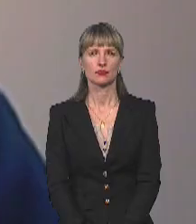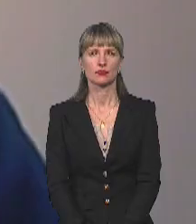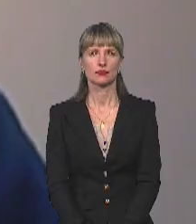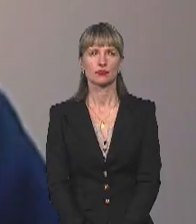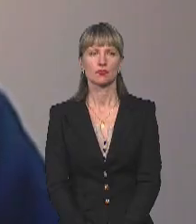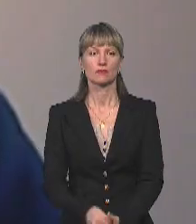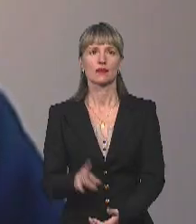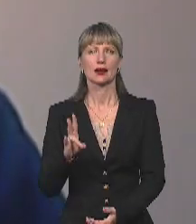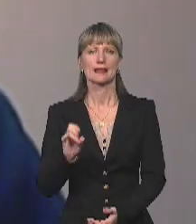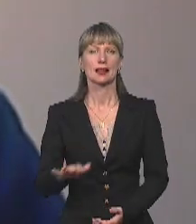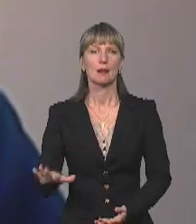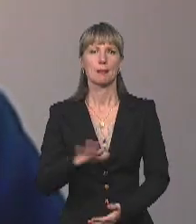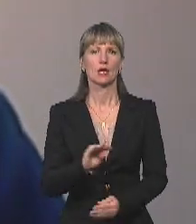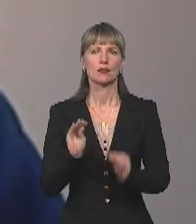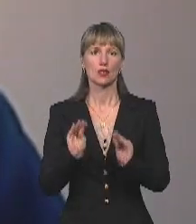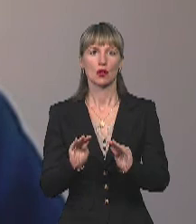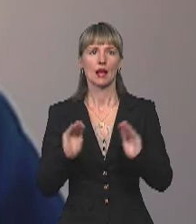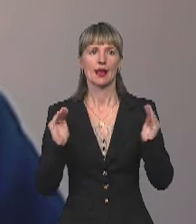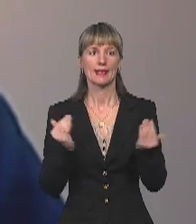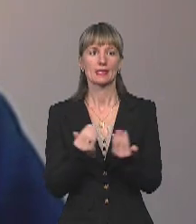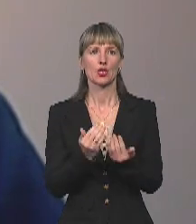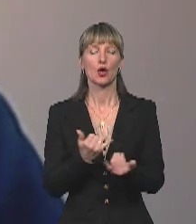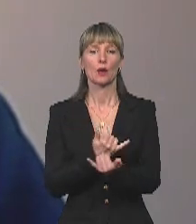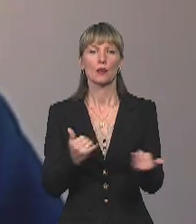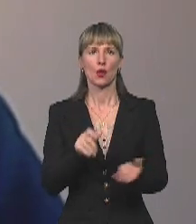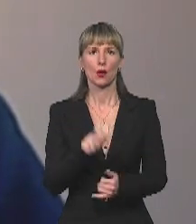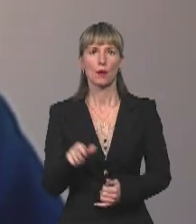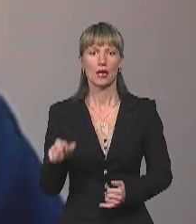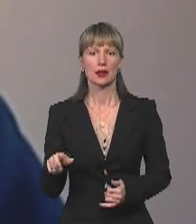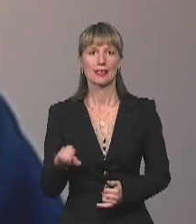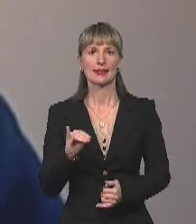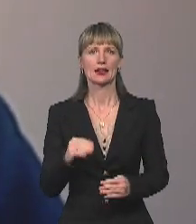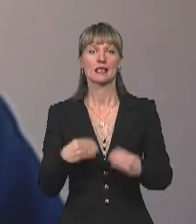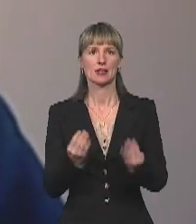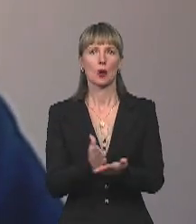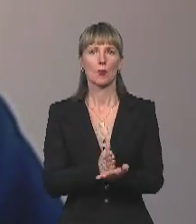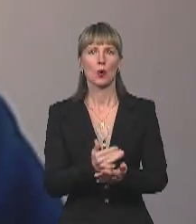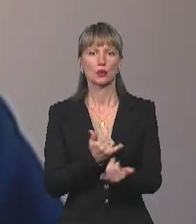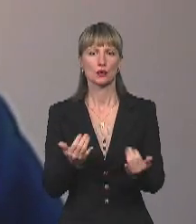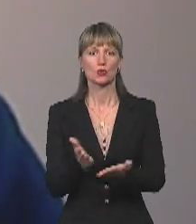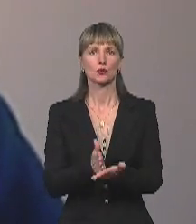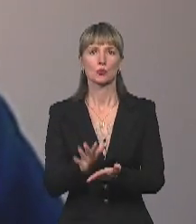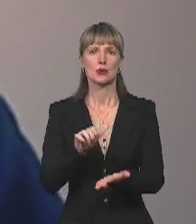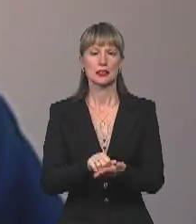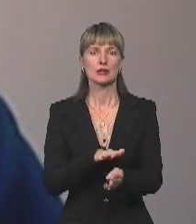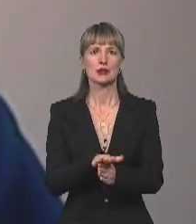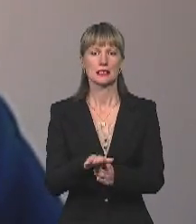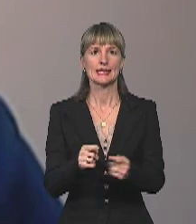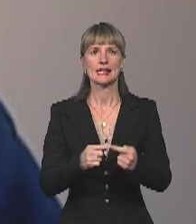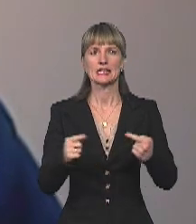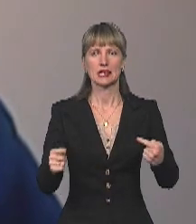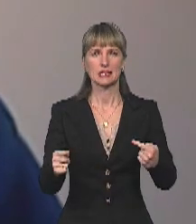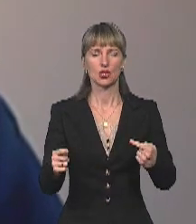На період встановлення карантину обслуговування громадян і надання послуг служби зайнятості здійснюється